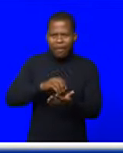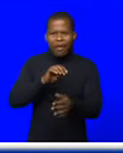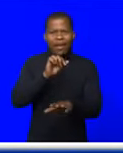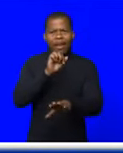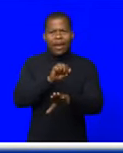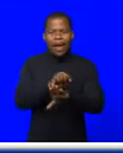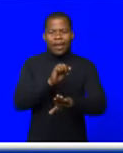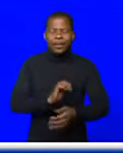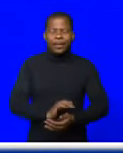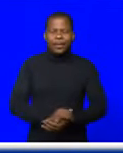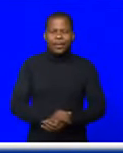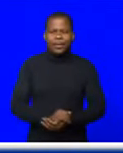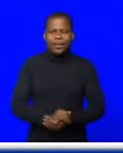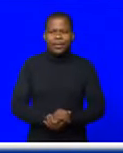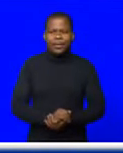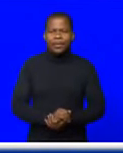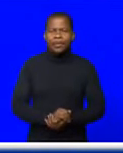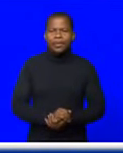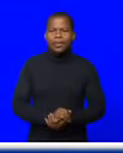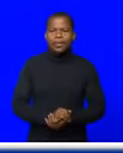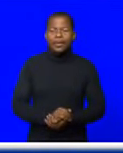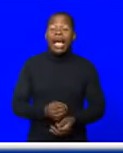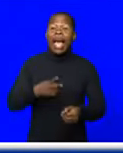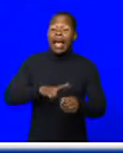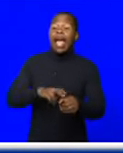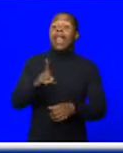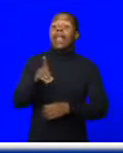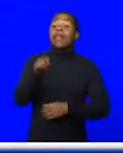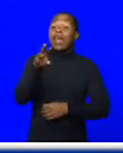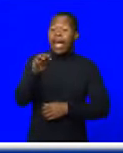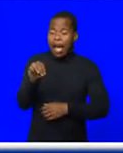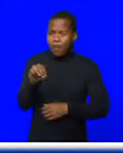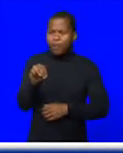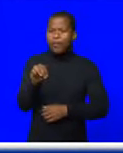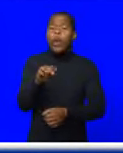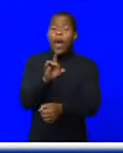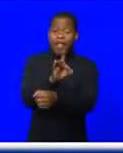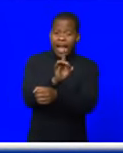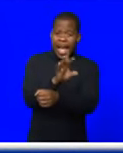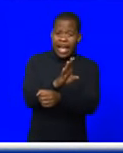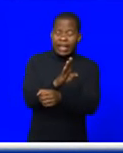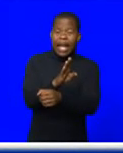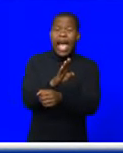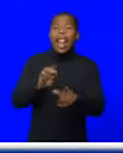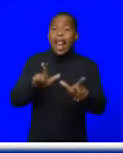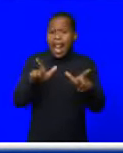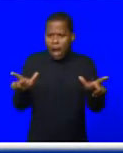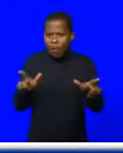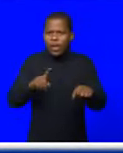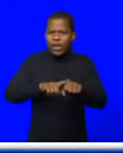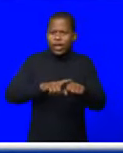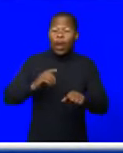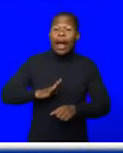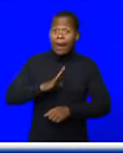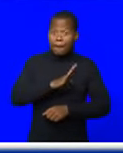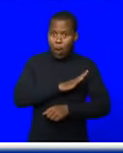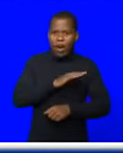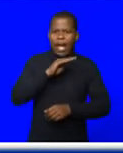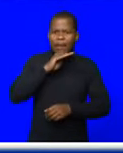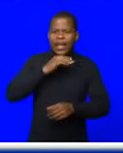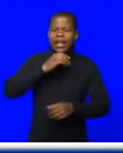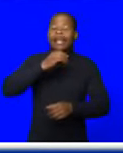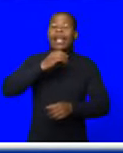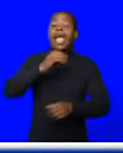lesilihlanganyelako Liphini landvunankulu likhuthaza libandla lesiSwati kwekuthi lilanga legubha lolwimi lwesiSwati liswalelwe